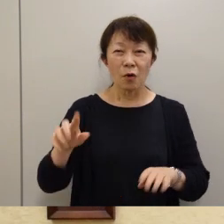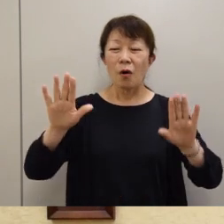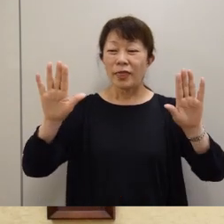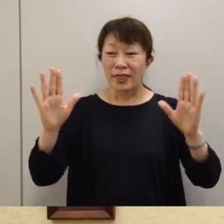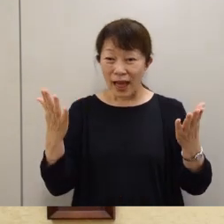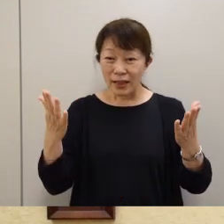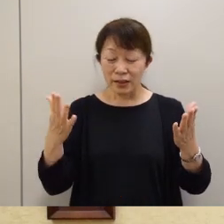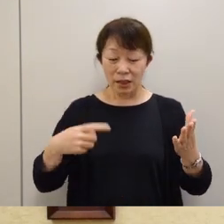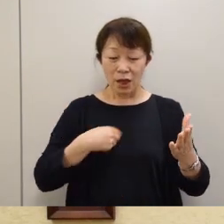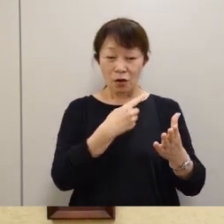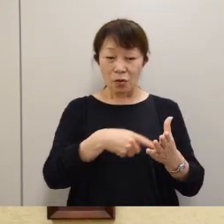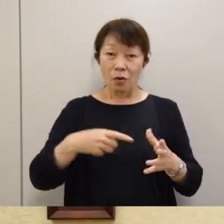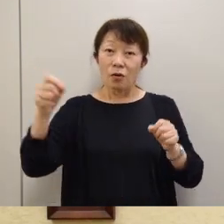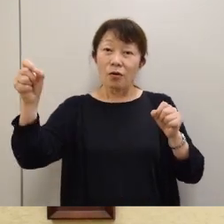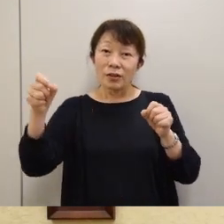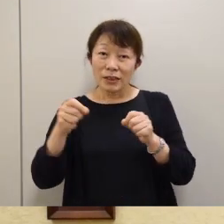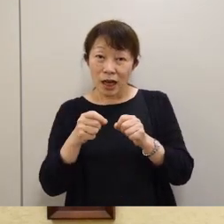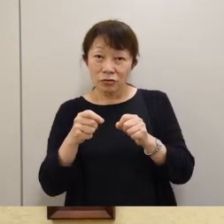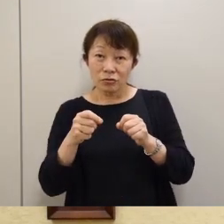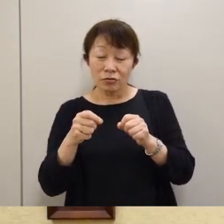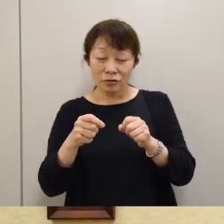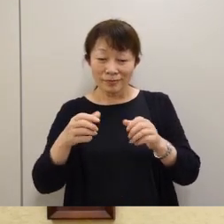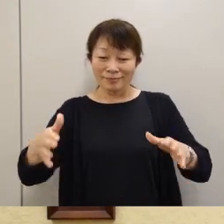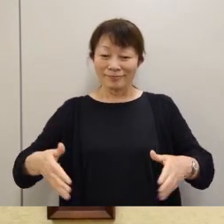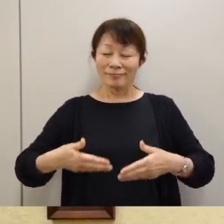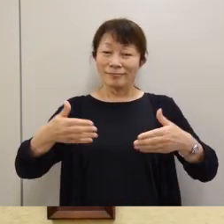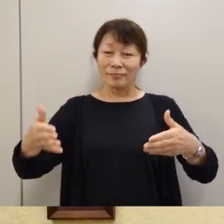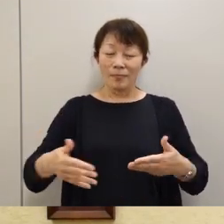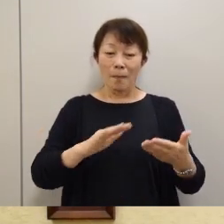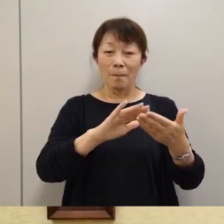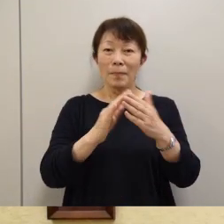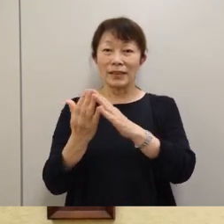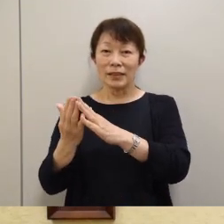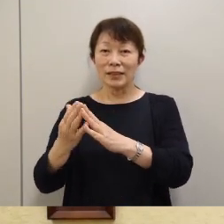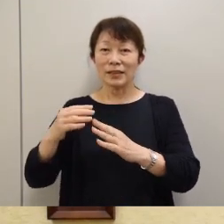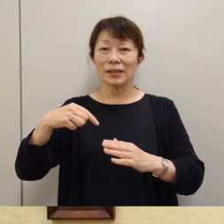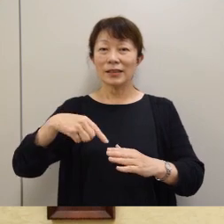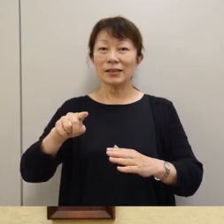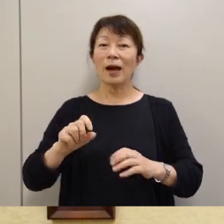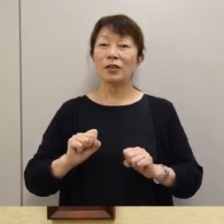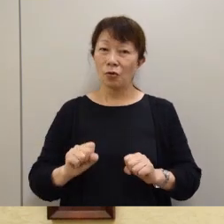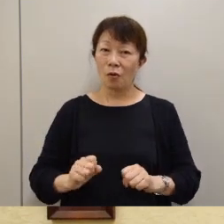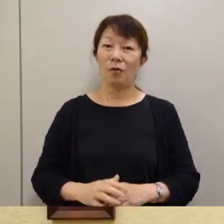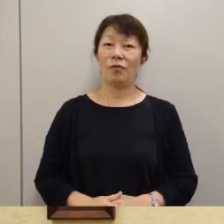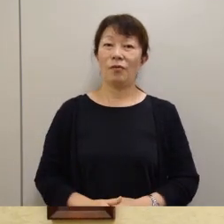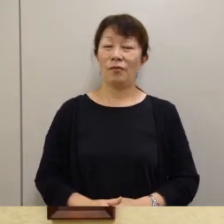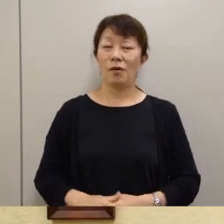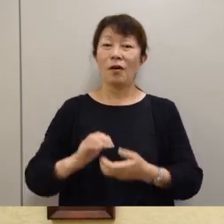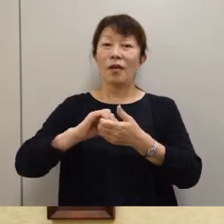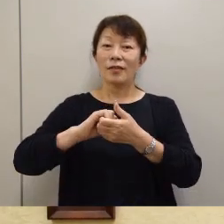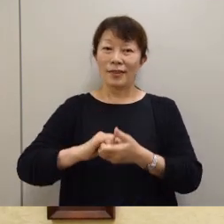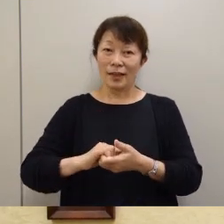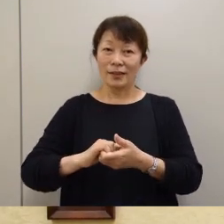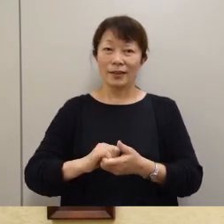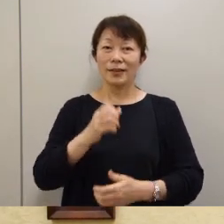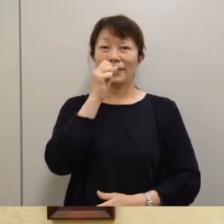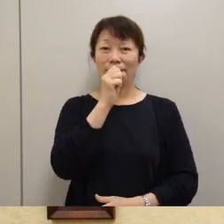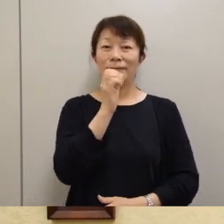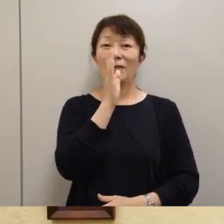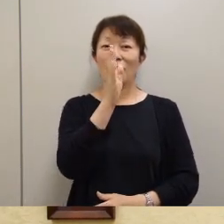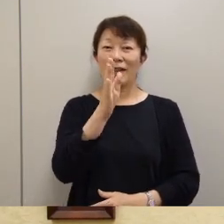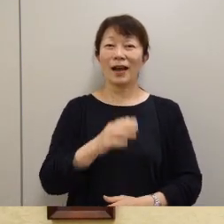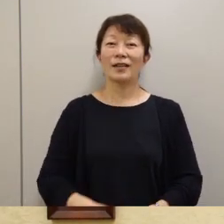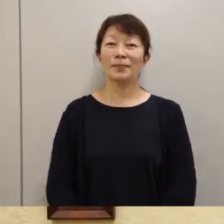が近くぬくもりが感じられる街にしてまいりましょう。ぜひよろしくお願いいたします。